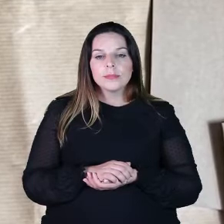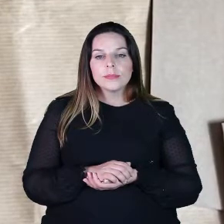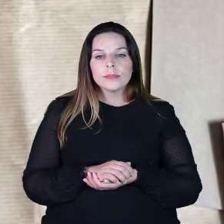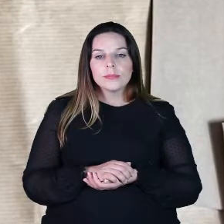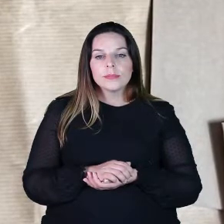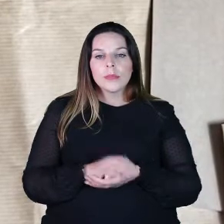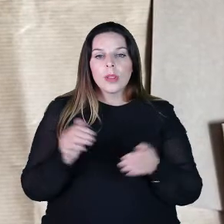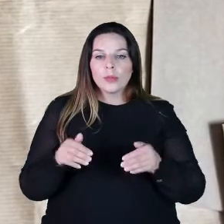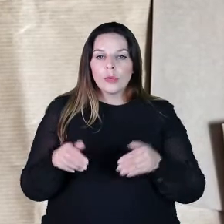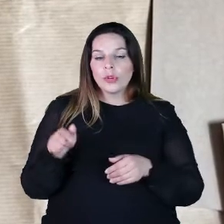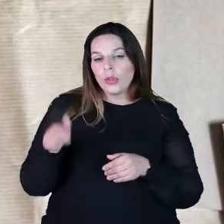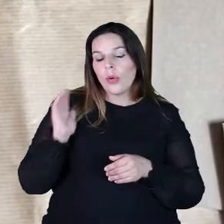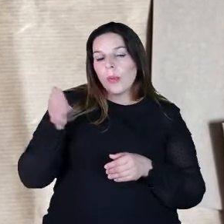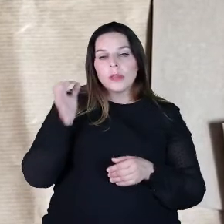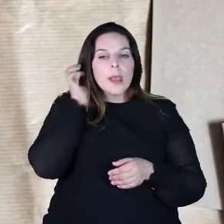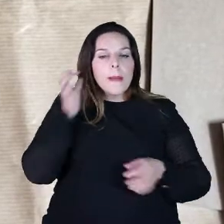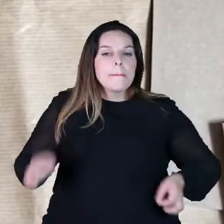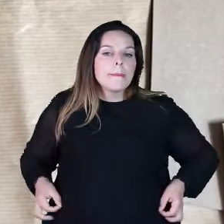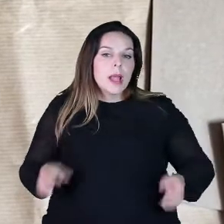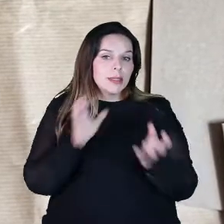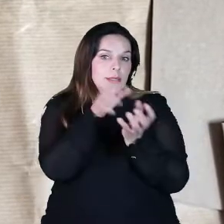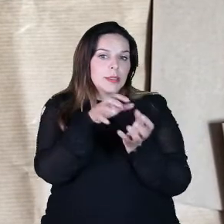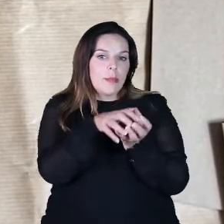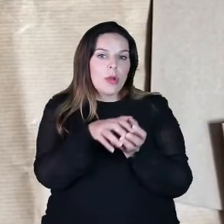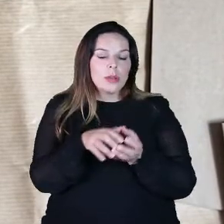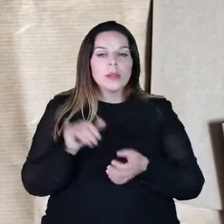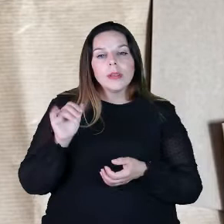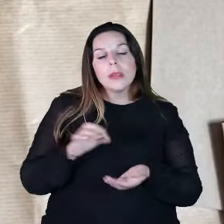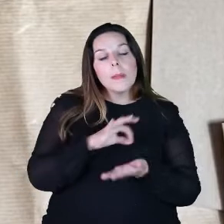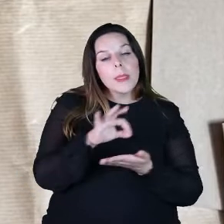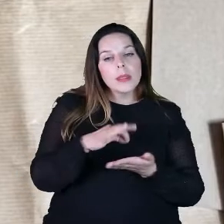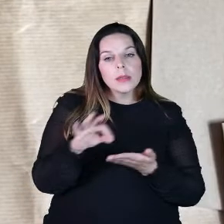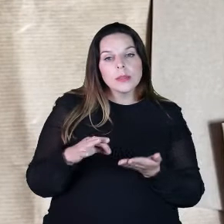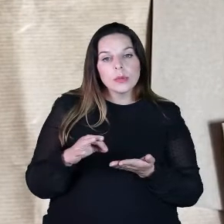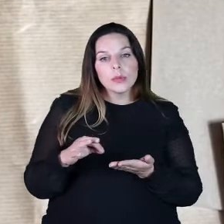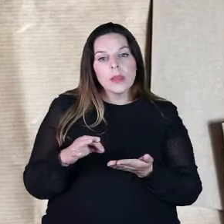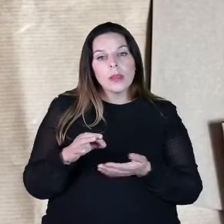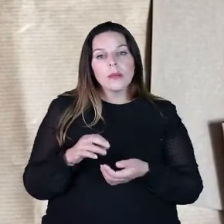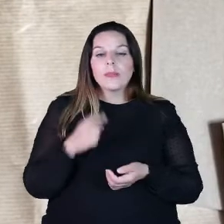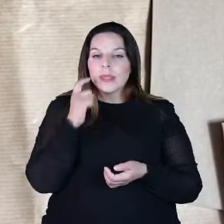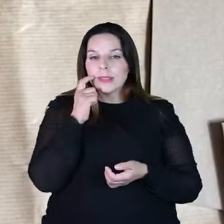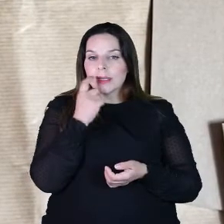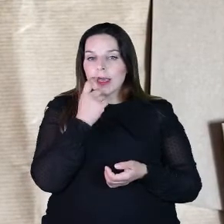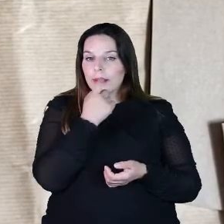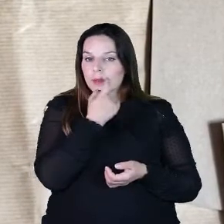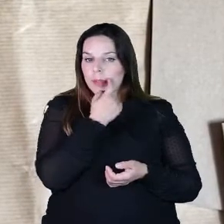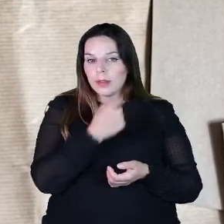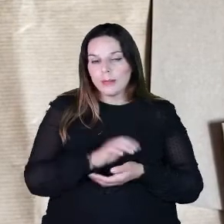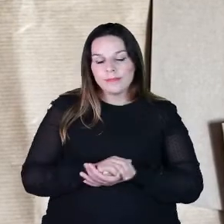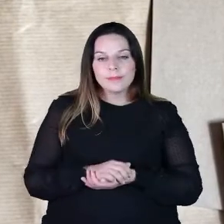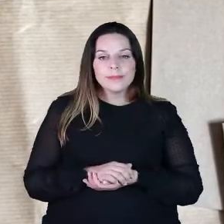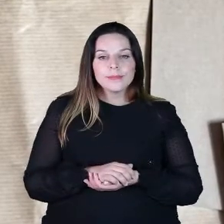Może to będzie smoczyca. I dorysowuję mu zęby. Albo